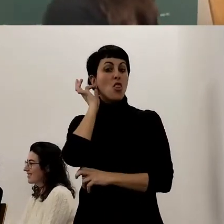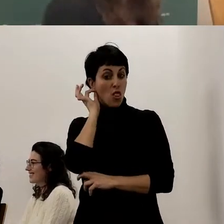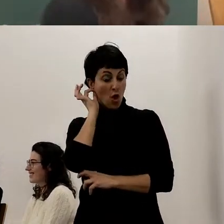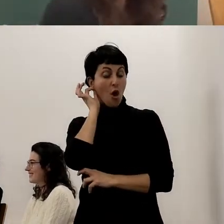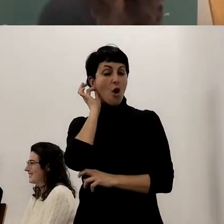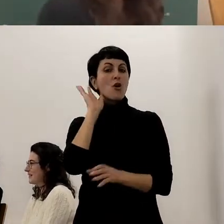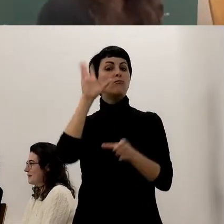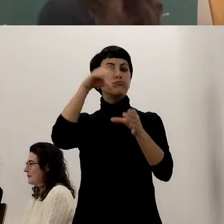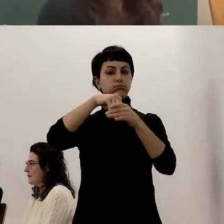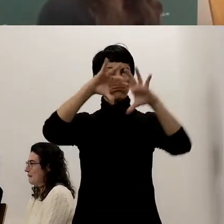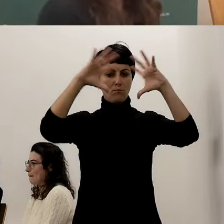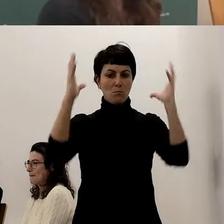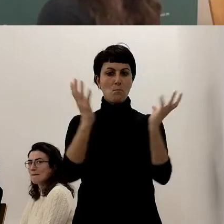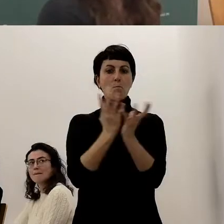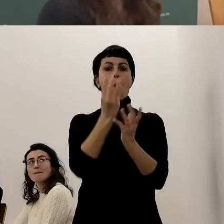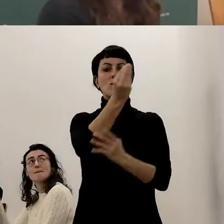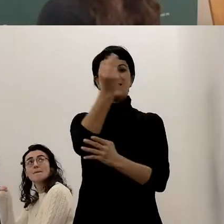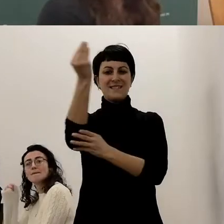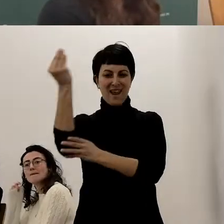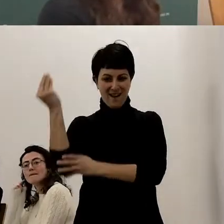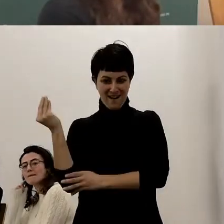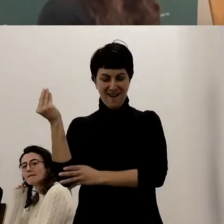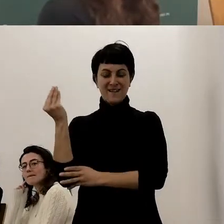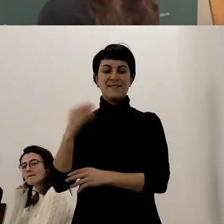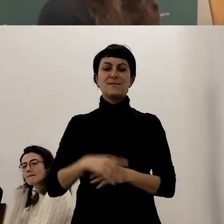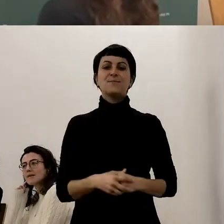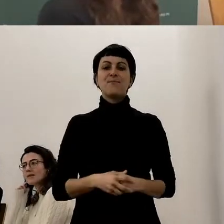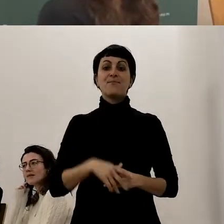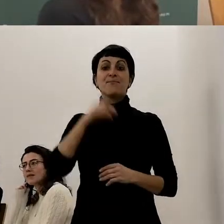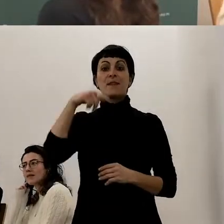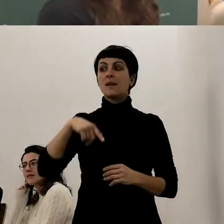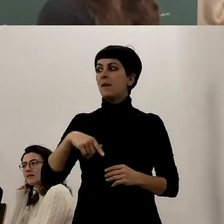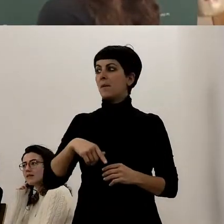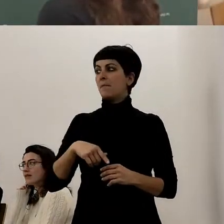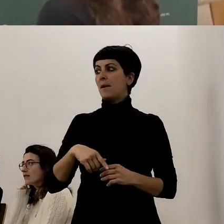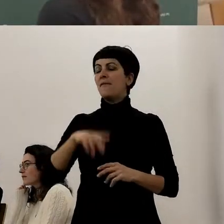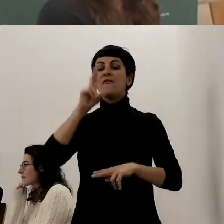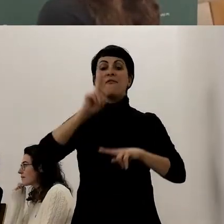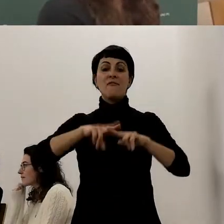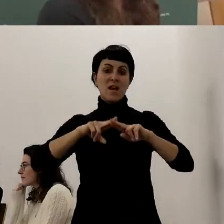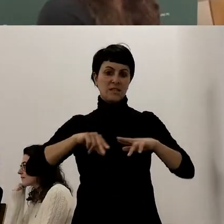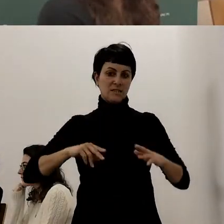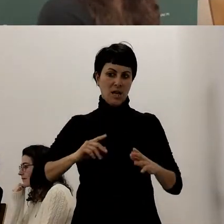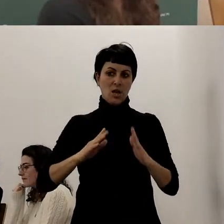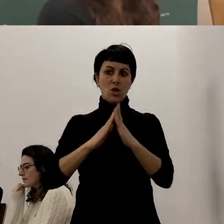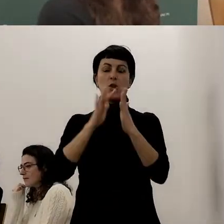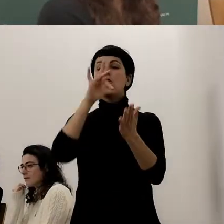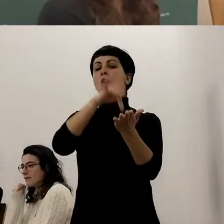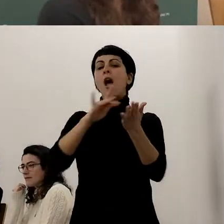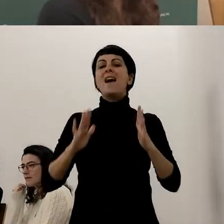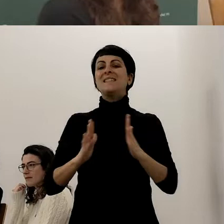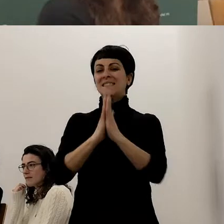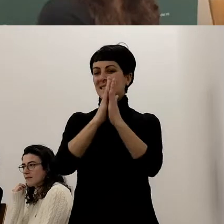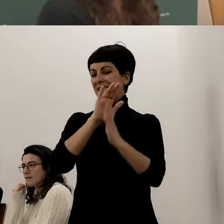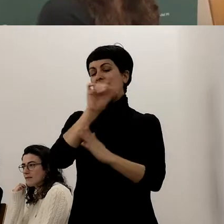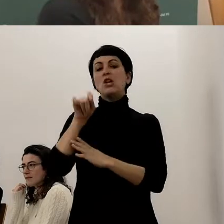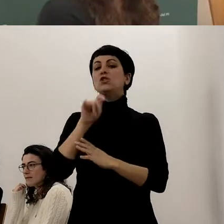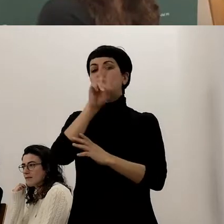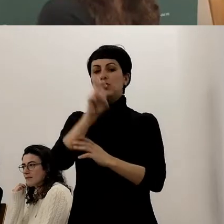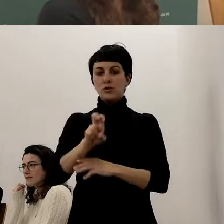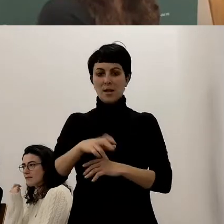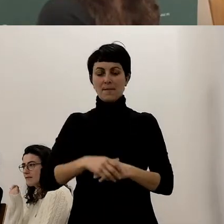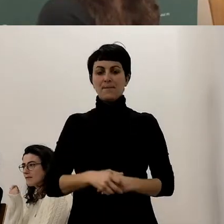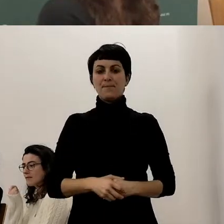món, geganter i dins del marc de les festes de Sant Josep Oriol, que estem de celebració i hem passat una cua d'hora de